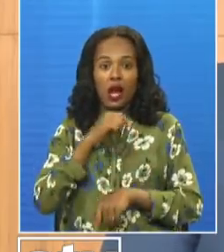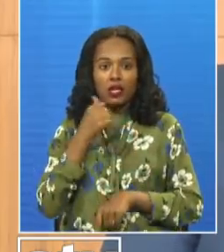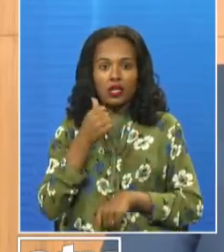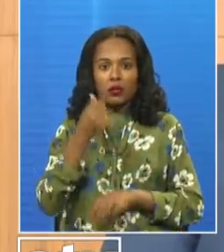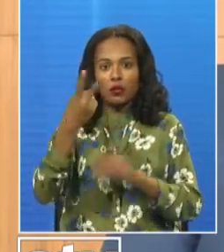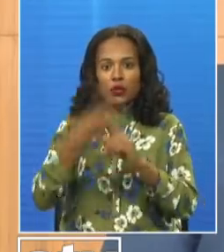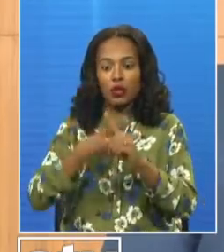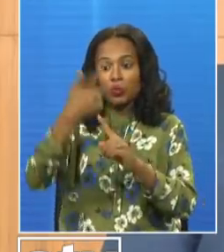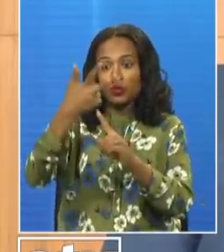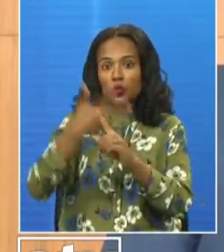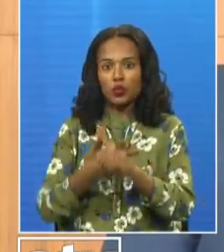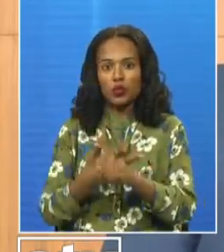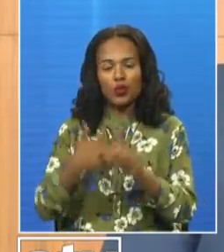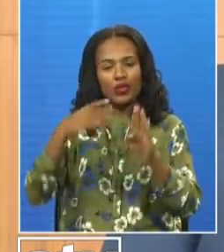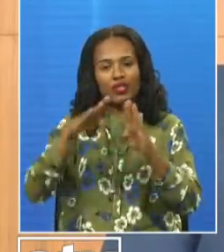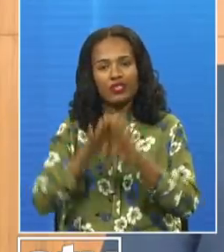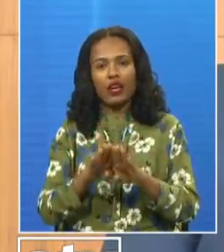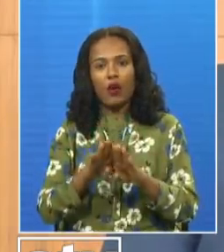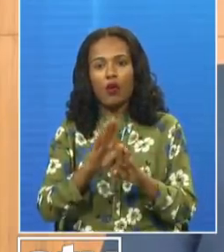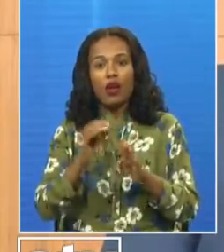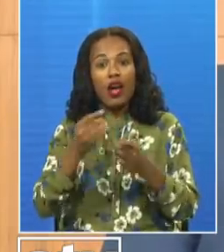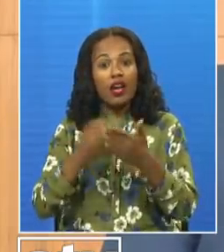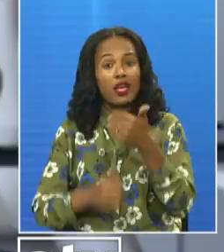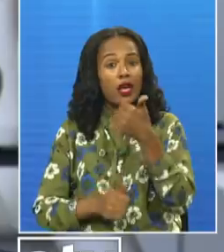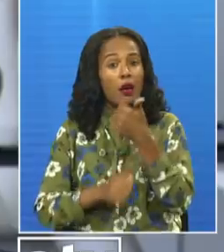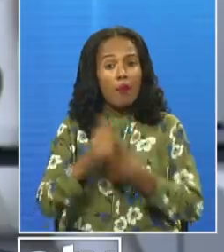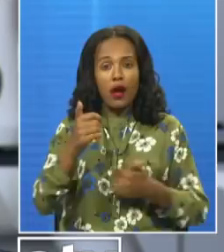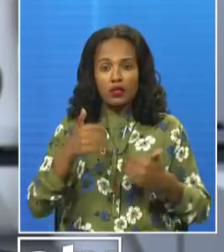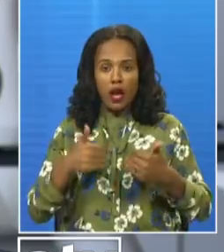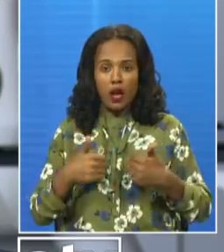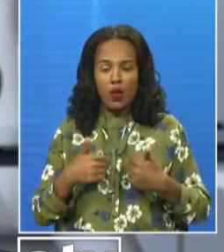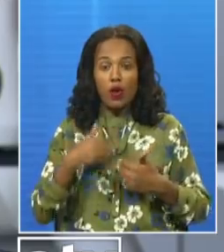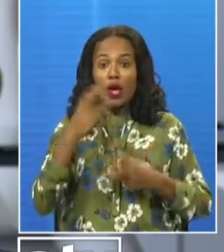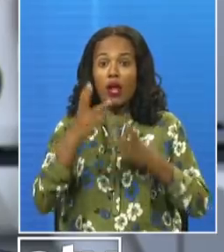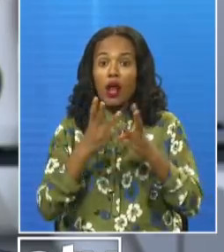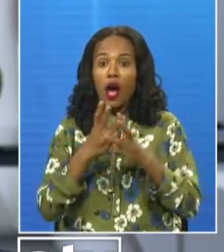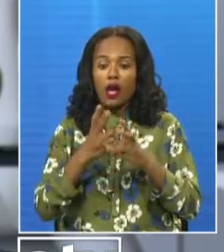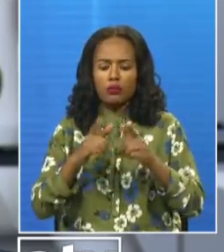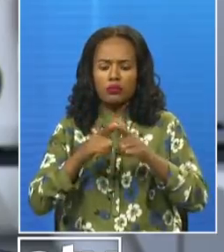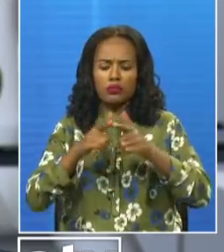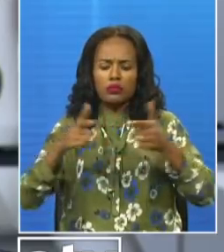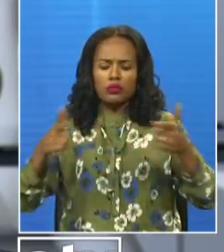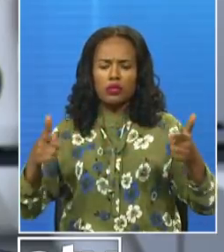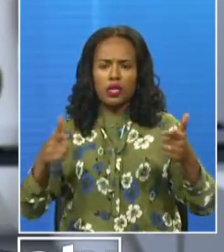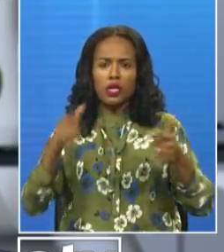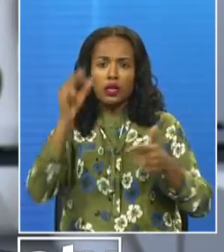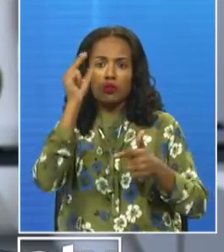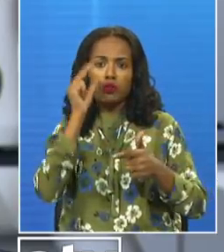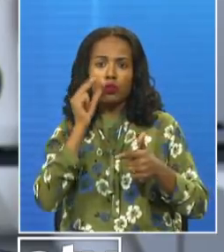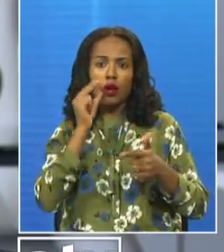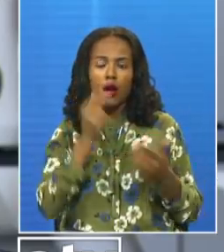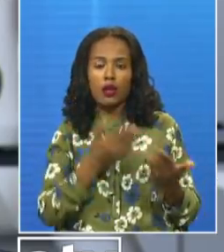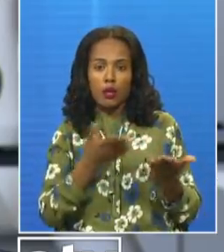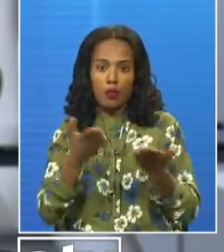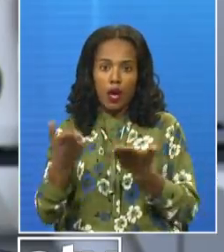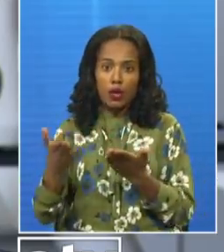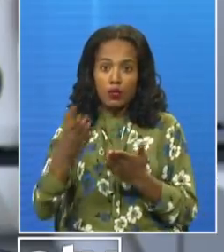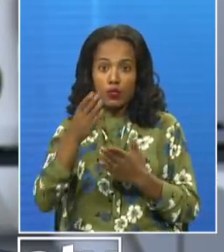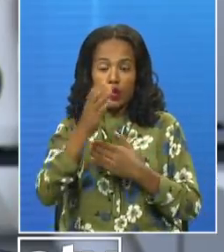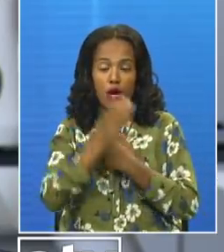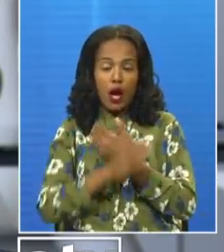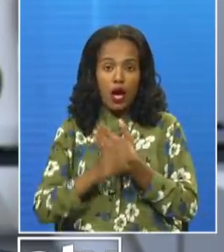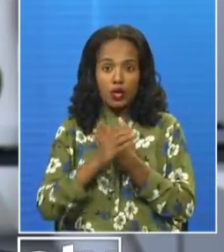ለሁለት ለሶስት ወር ነው ተዘጋ ያለው እና ኢምፓክት አለው። ለዓለም ትልቅ ቡና የሚያቀርቡ